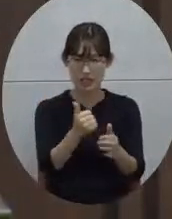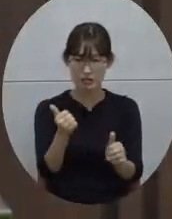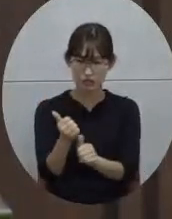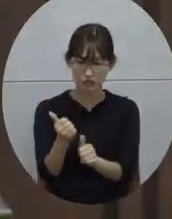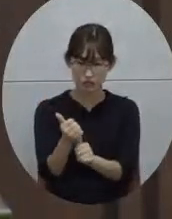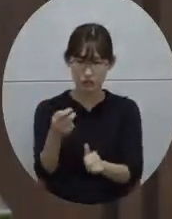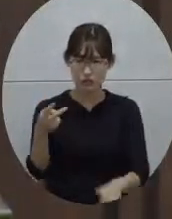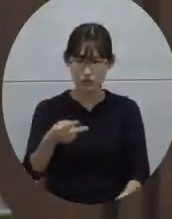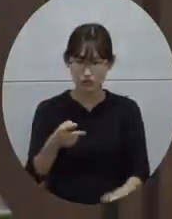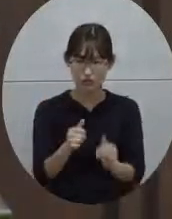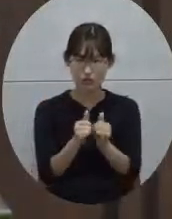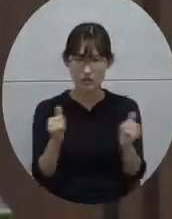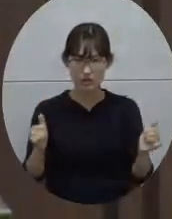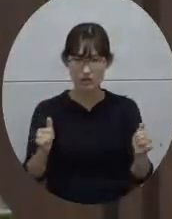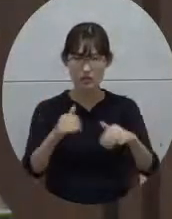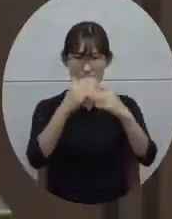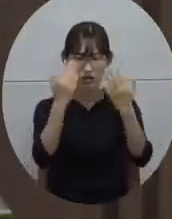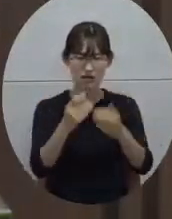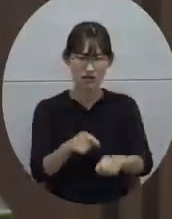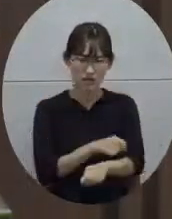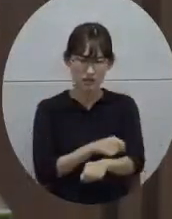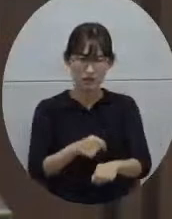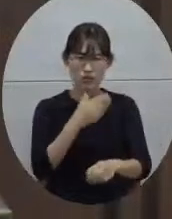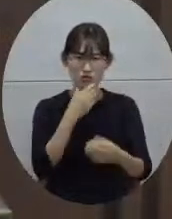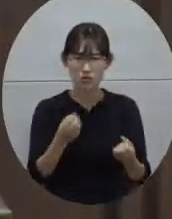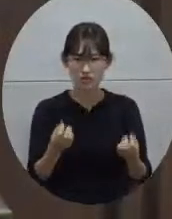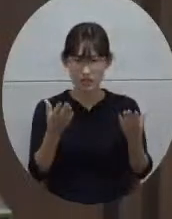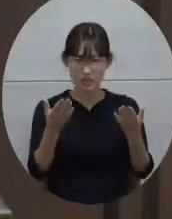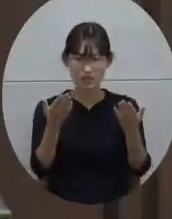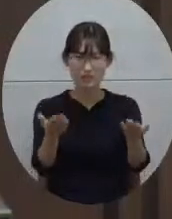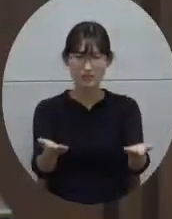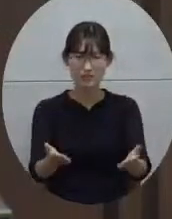한번 각별한 축하의 말씀을 드립니다.